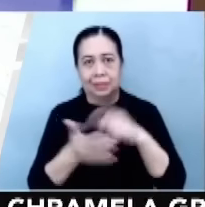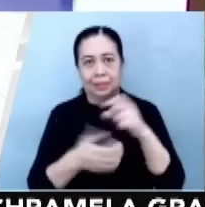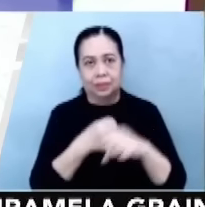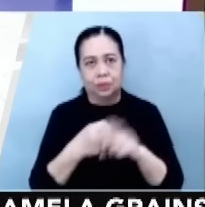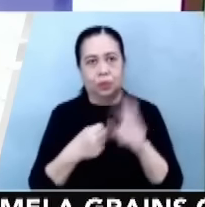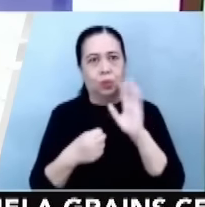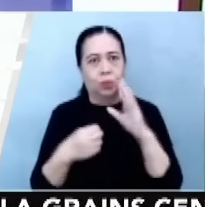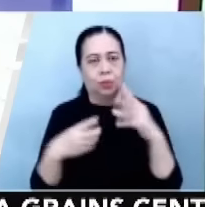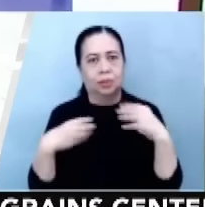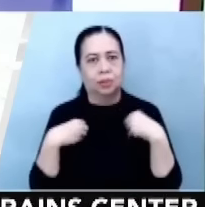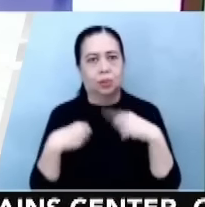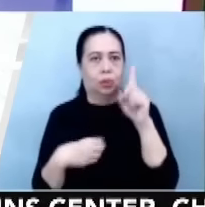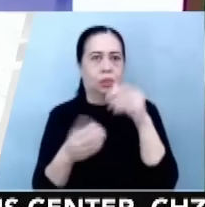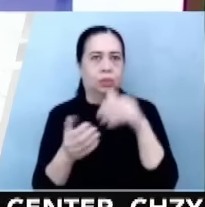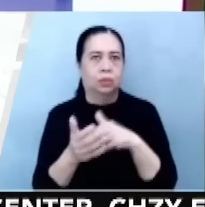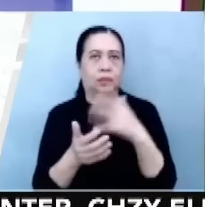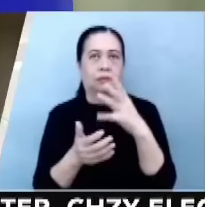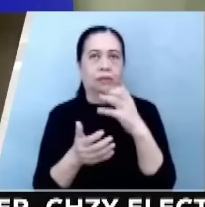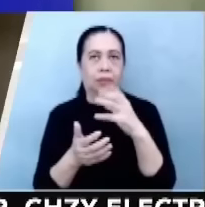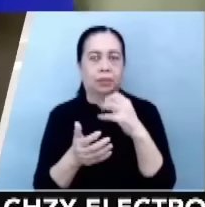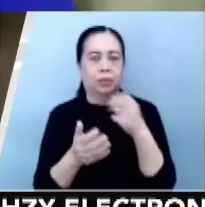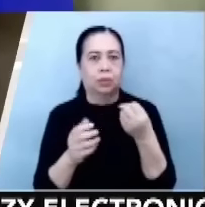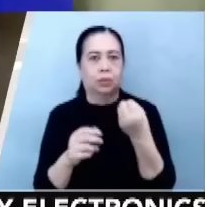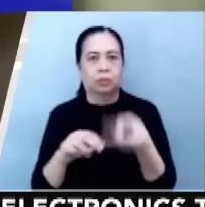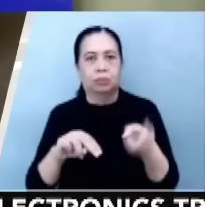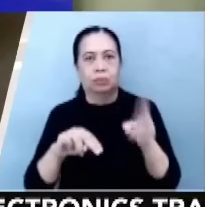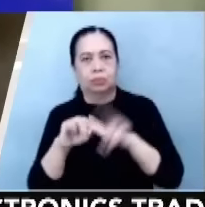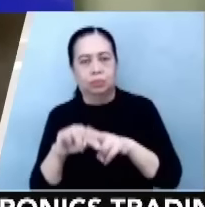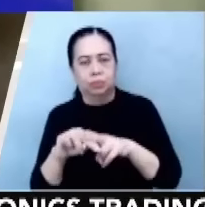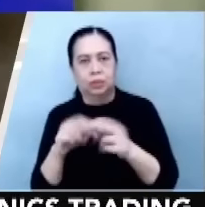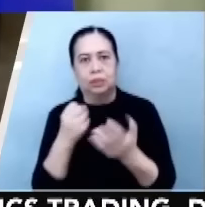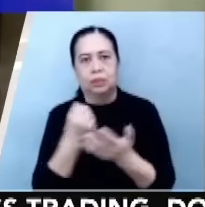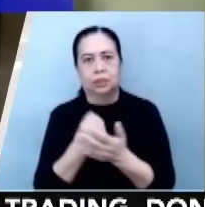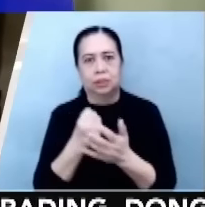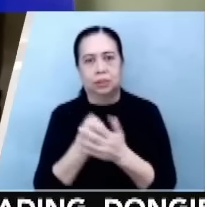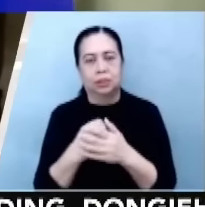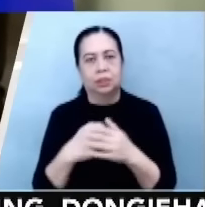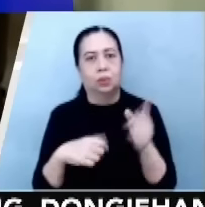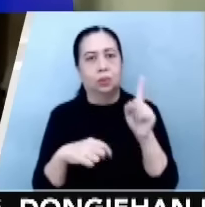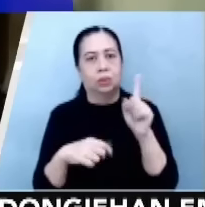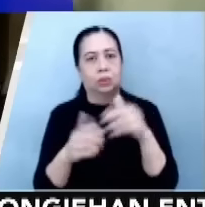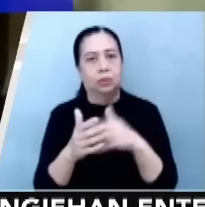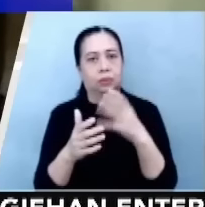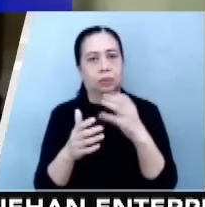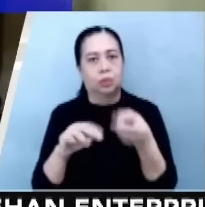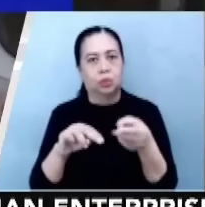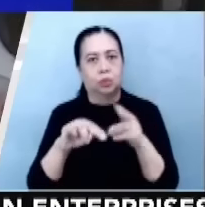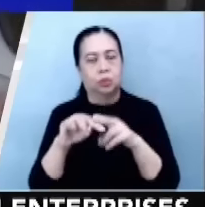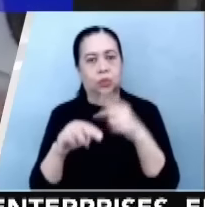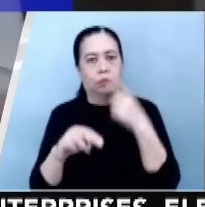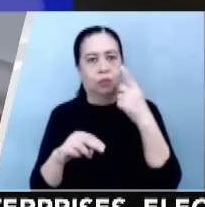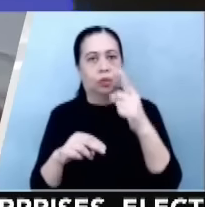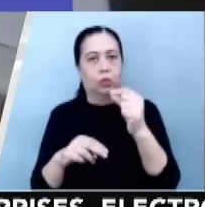ng 1,512 na dagdag sahod. Panibagong 1,512 na dagdag sa 2025,